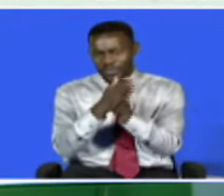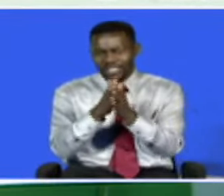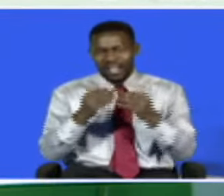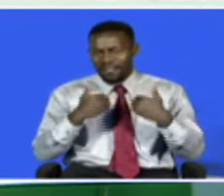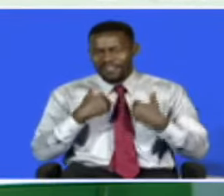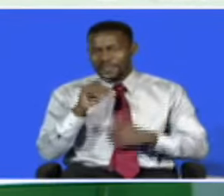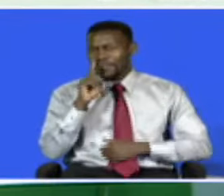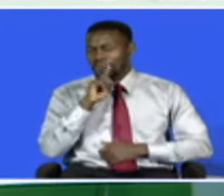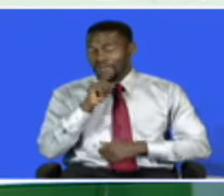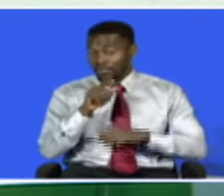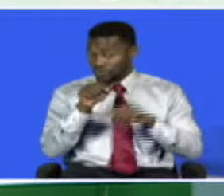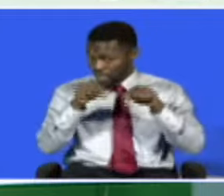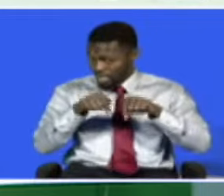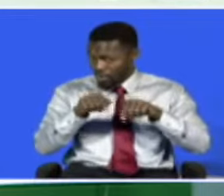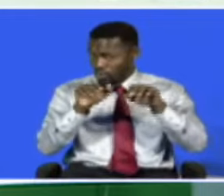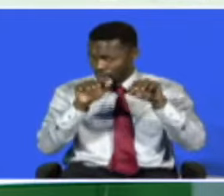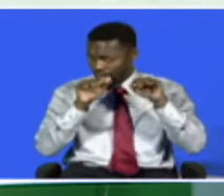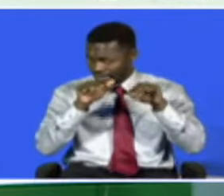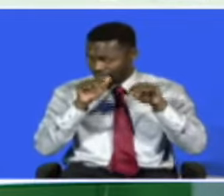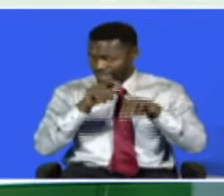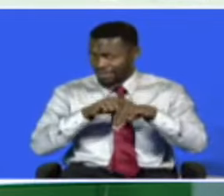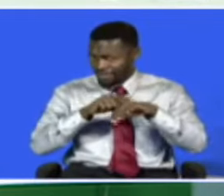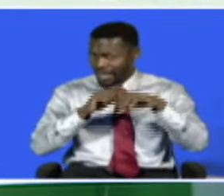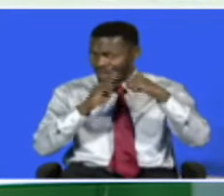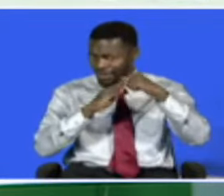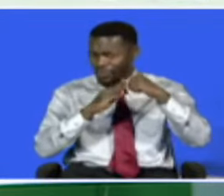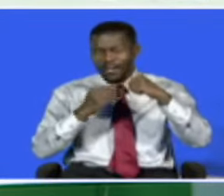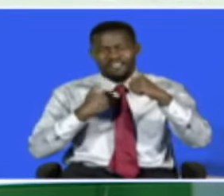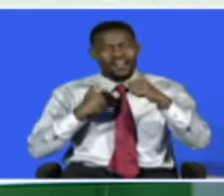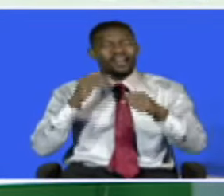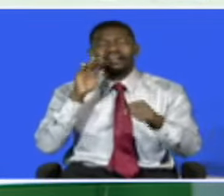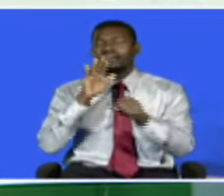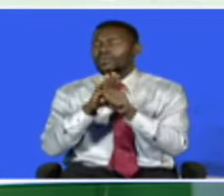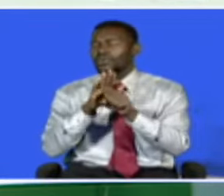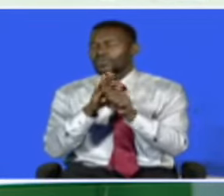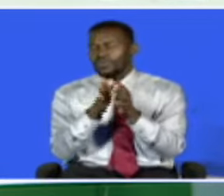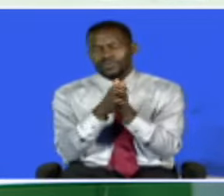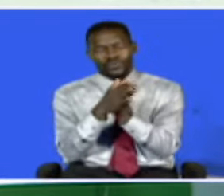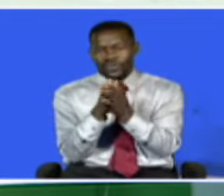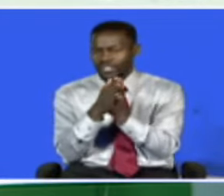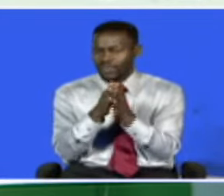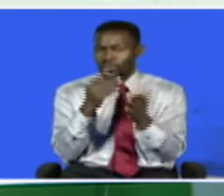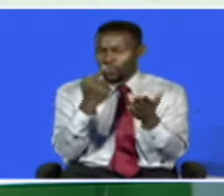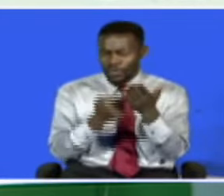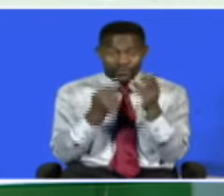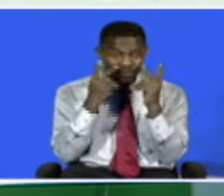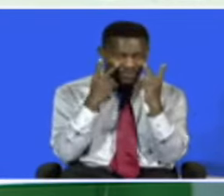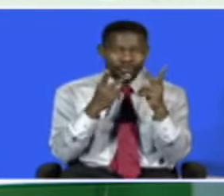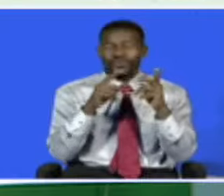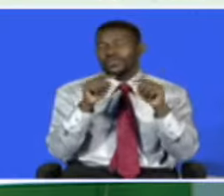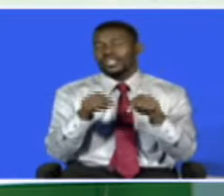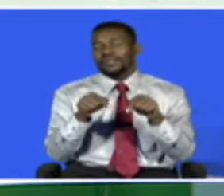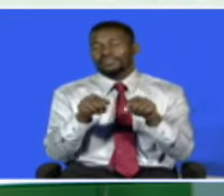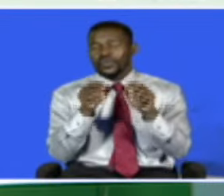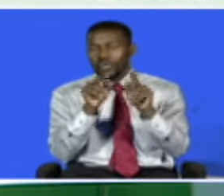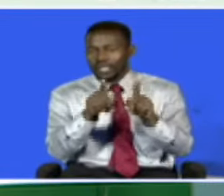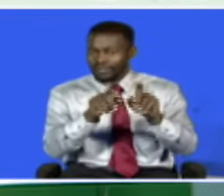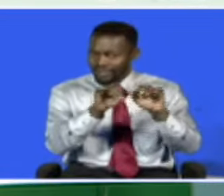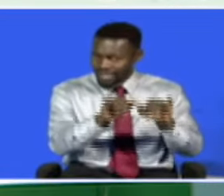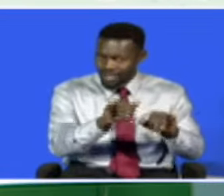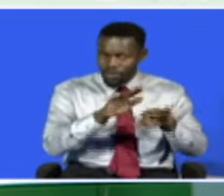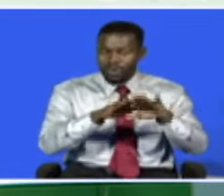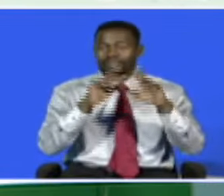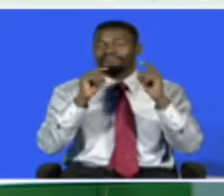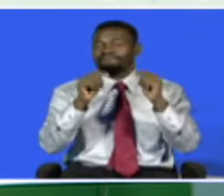tegea KTN leo hapa kwenye KTN News, ambapo tunakuletea kile ambacho tunachokishuhudia. Tukisalia bado kwenye masuala ya maandamano, ni